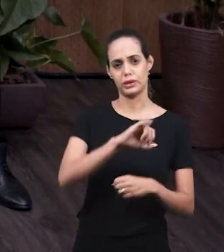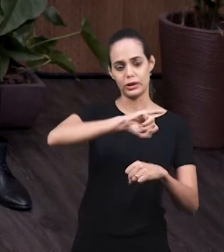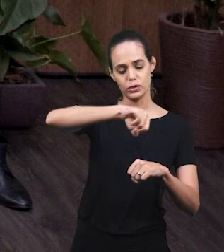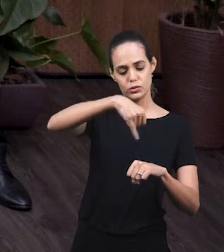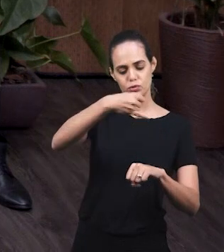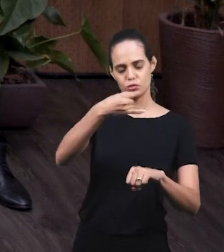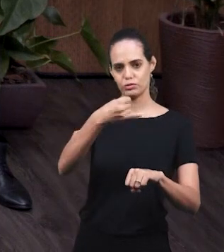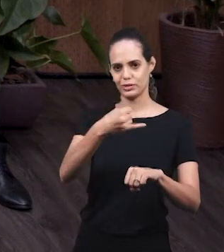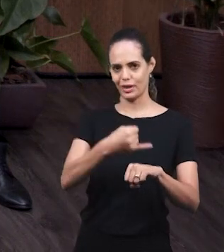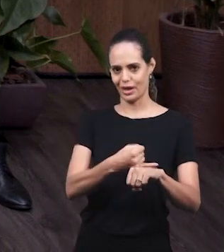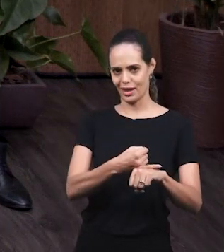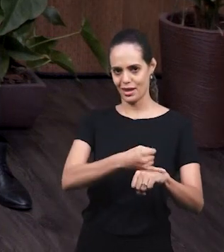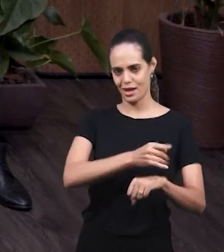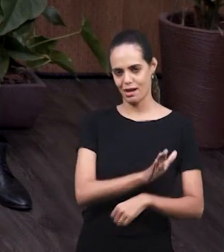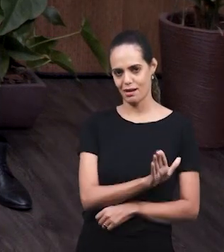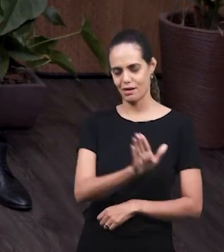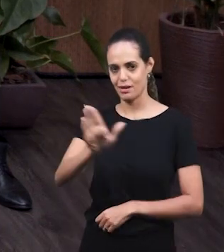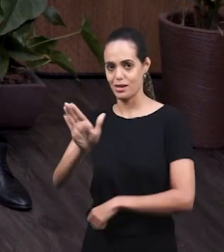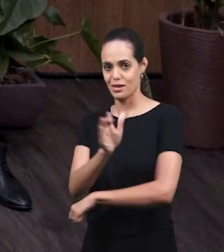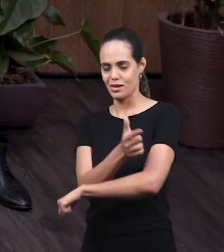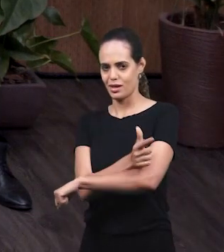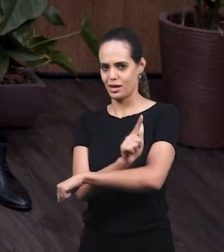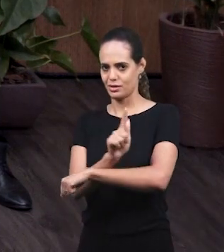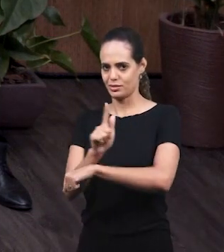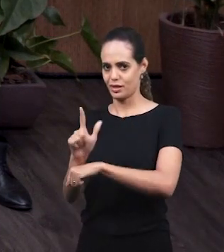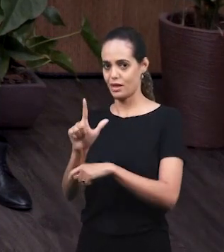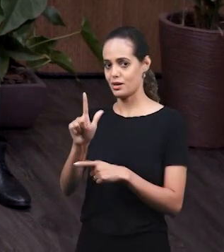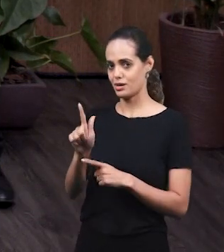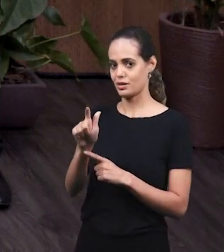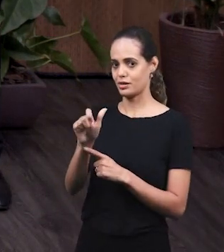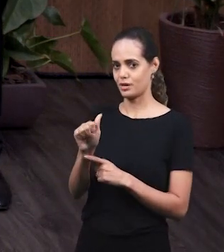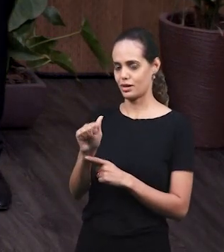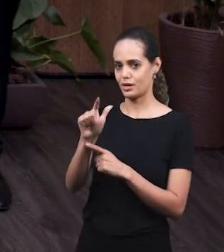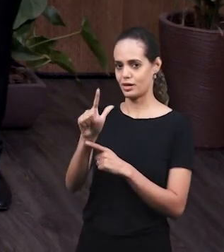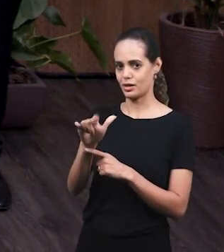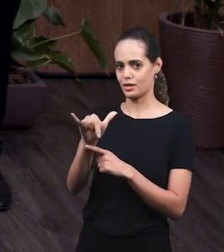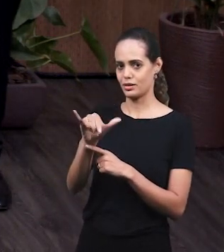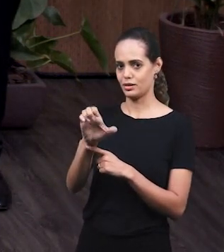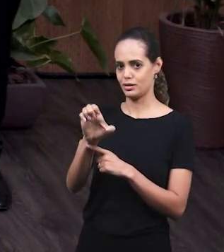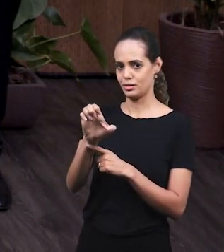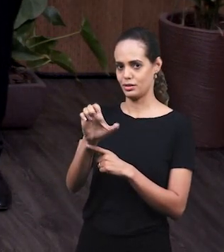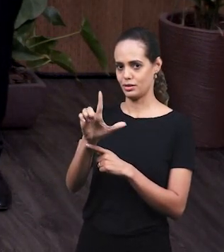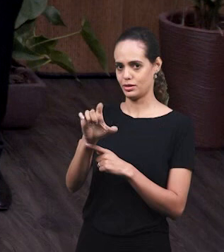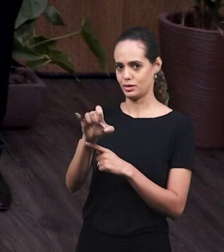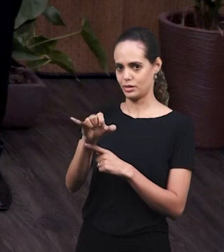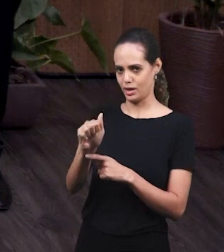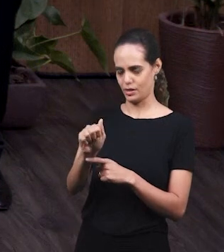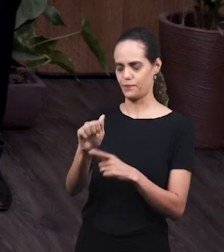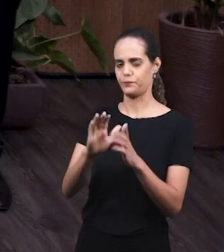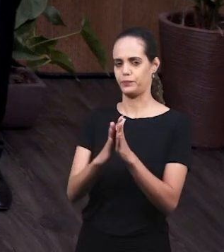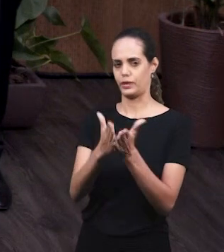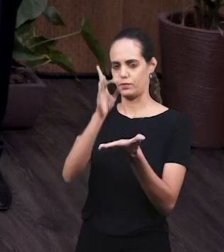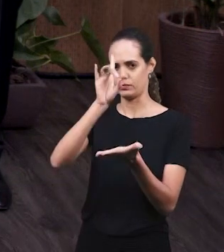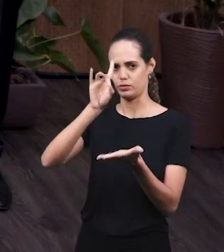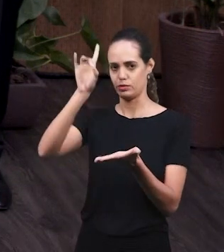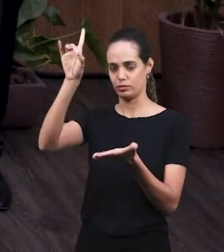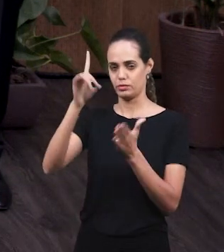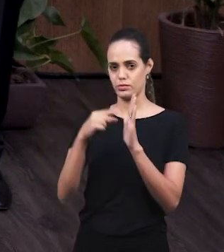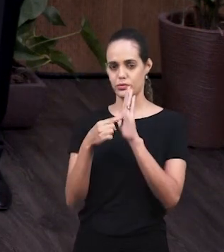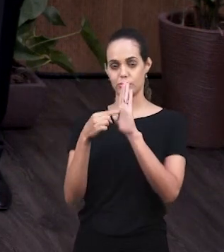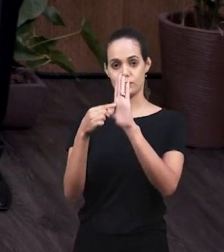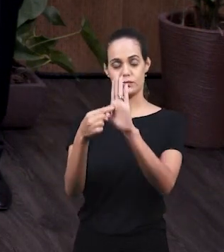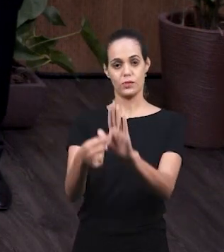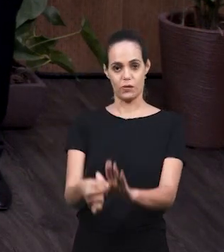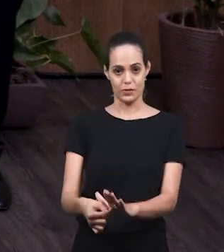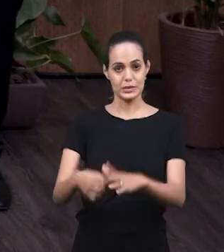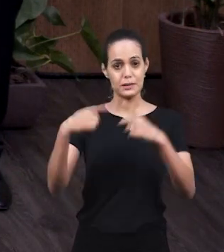de la Judée à la Galilée. Il montait vers une montagne. Et la Bible enregistre exactement cette expression. Il